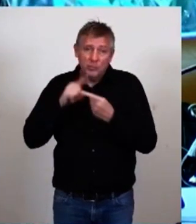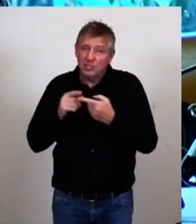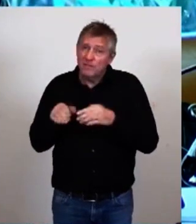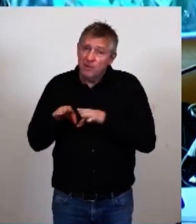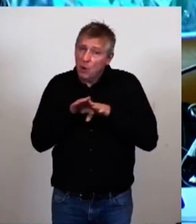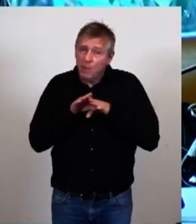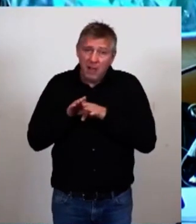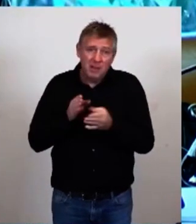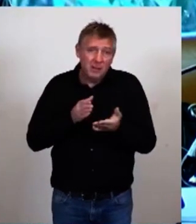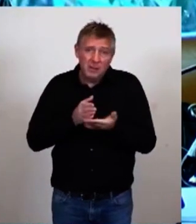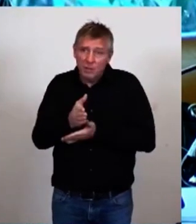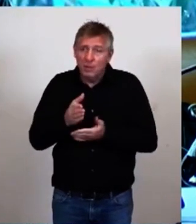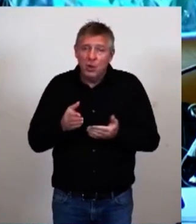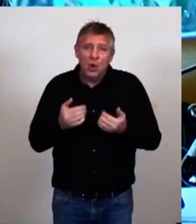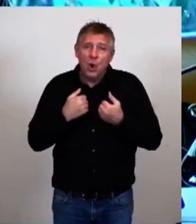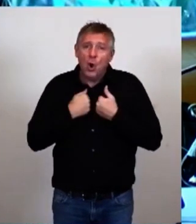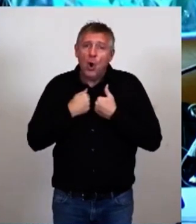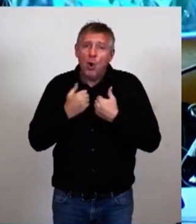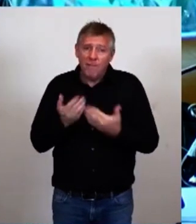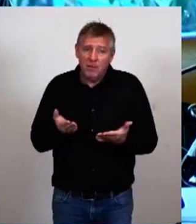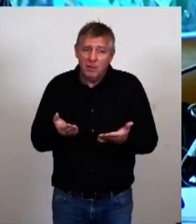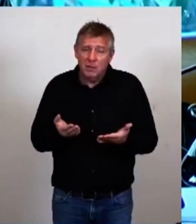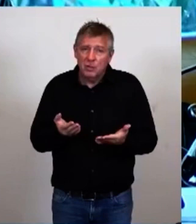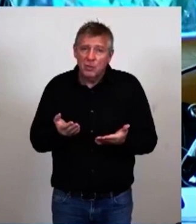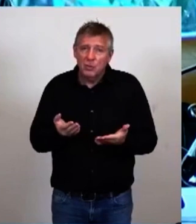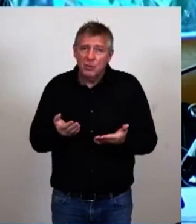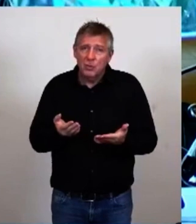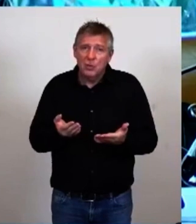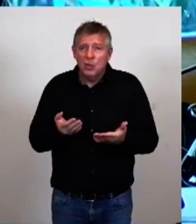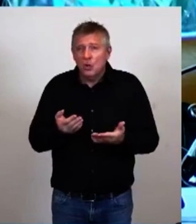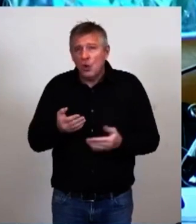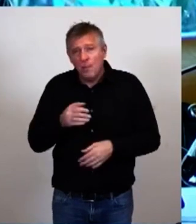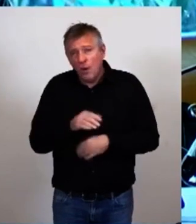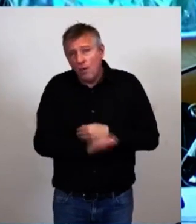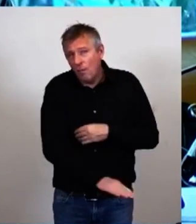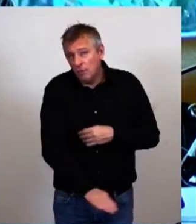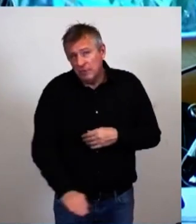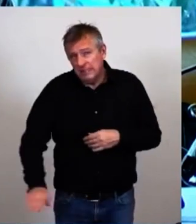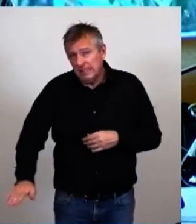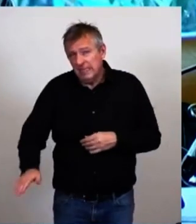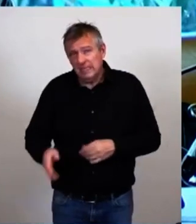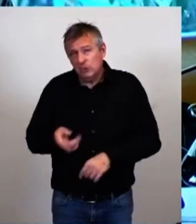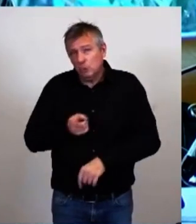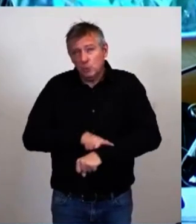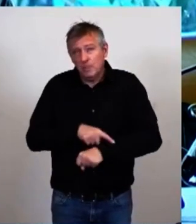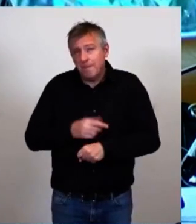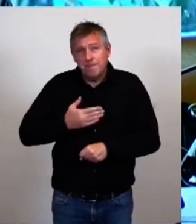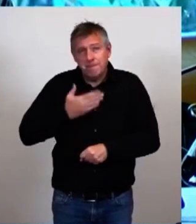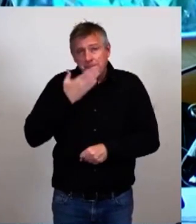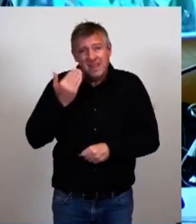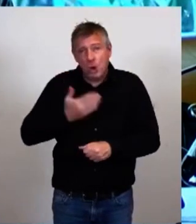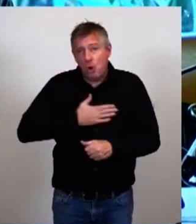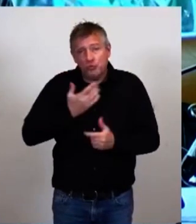commun, offrir dès la toute petite enfance les meilleures chances à tous. Je vous remercie.